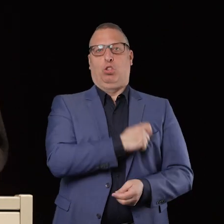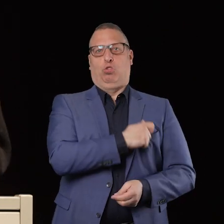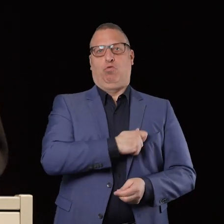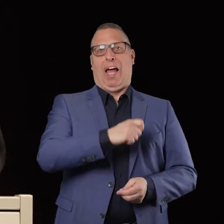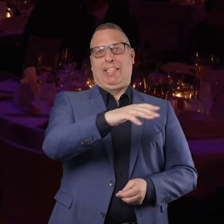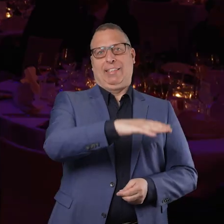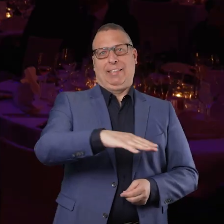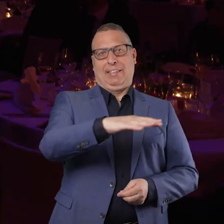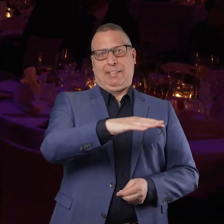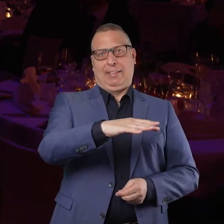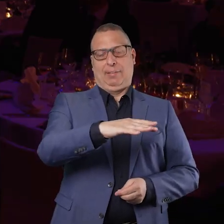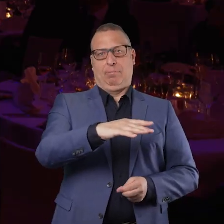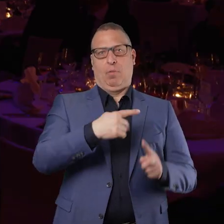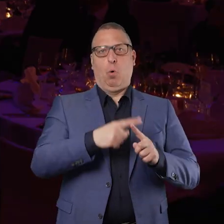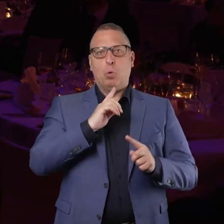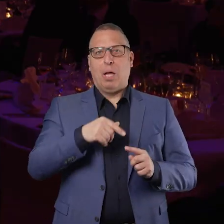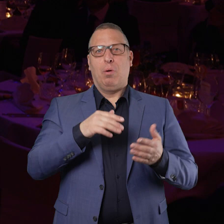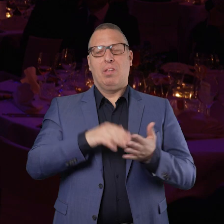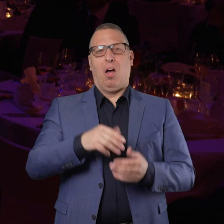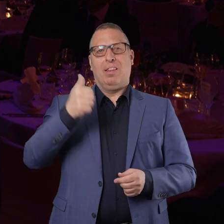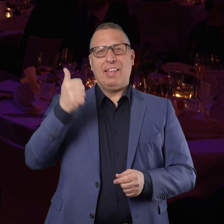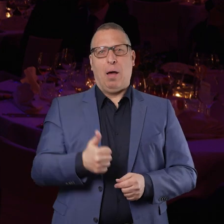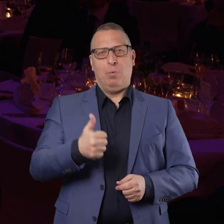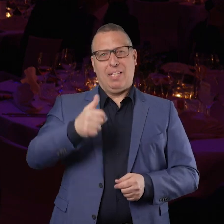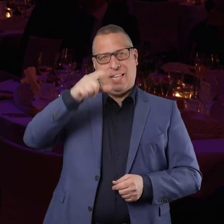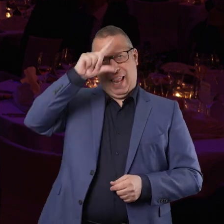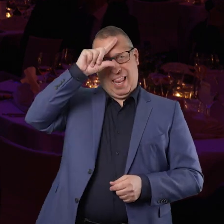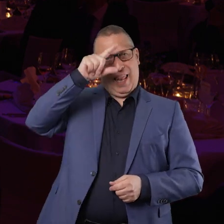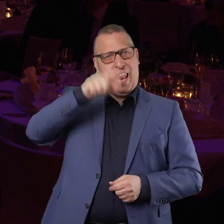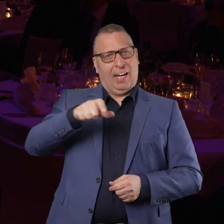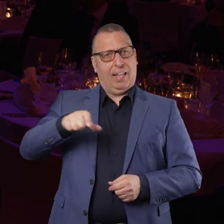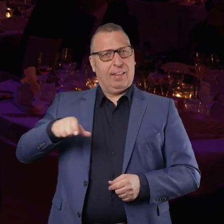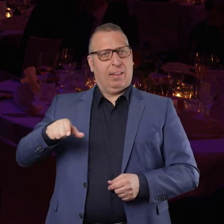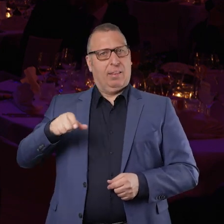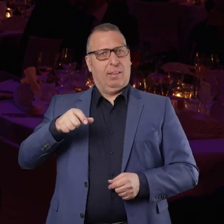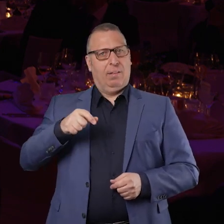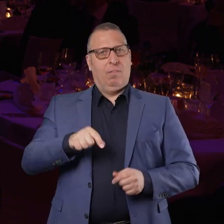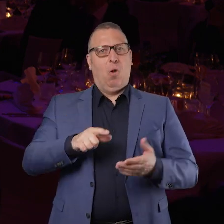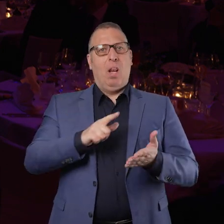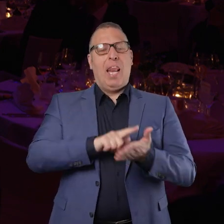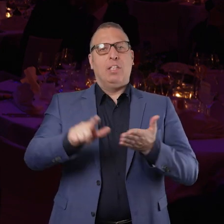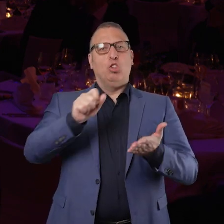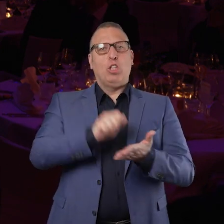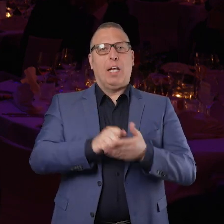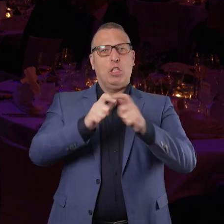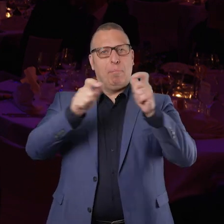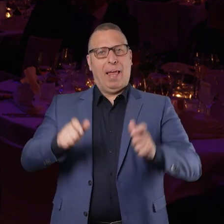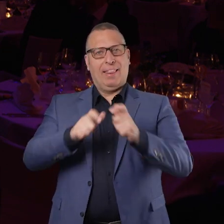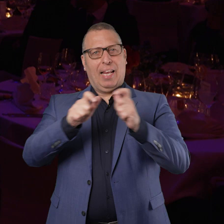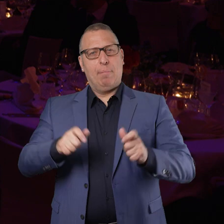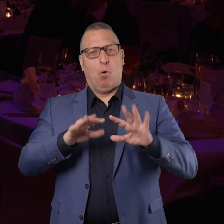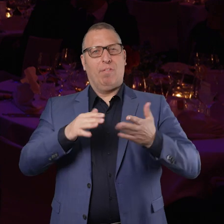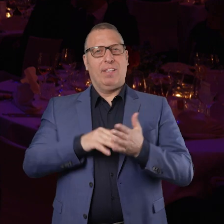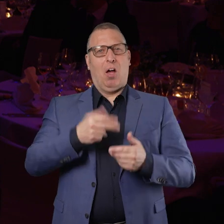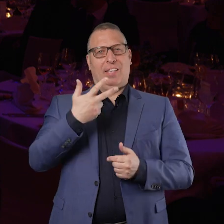der Schweiz haben. Auch von den über 1000 Lernenden in den liechtensteinischen Betrieben